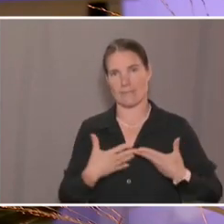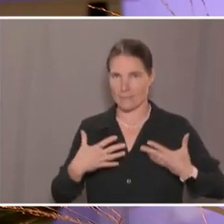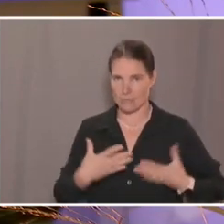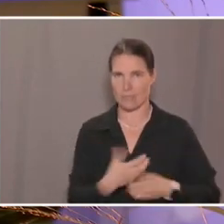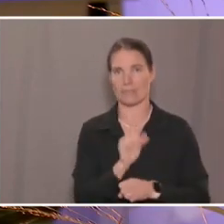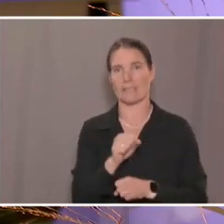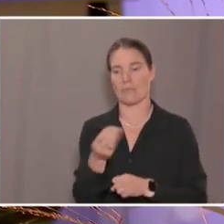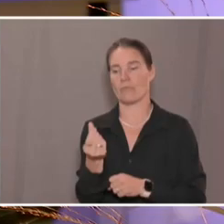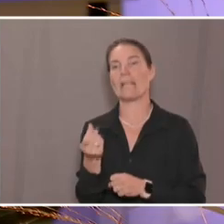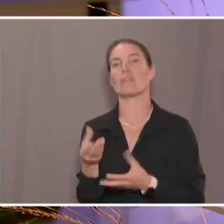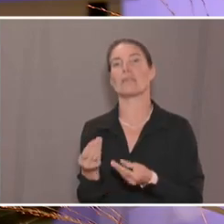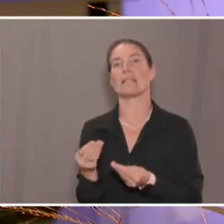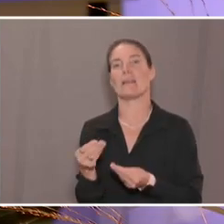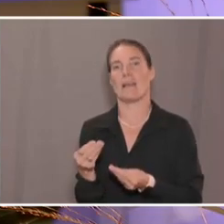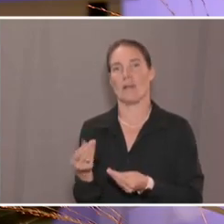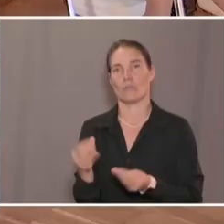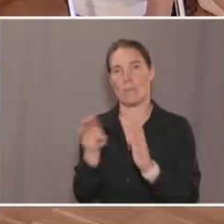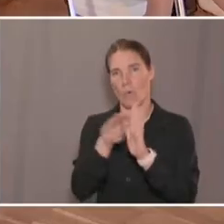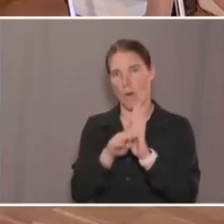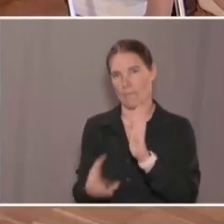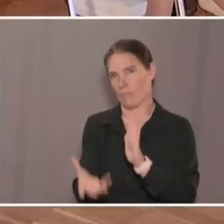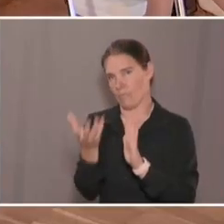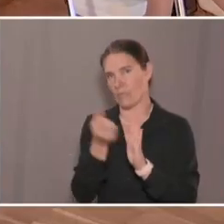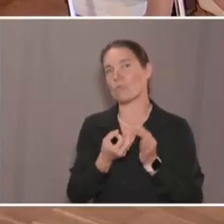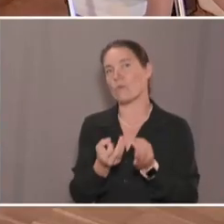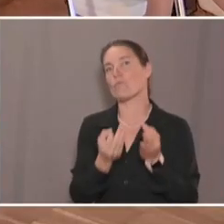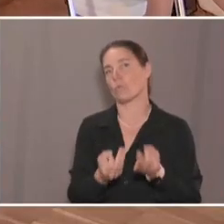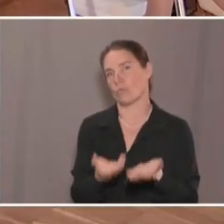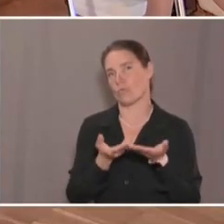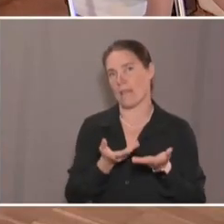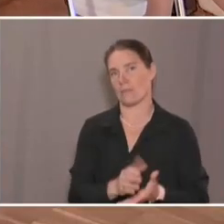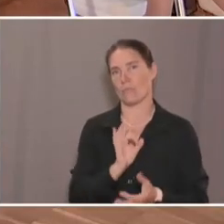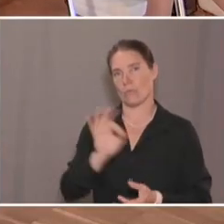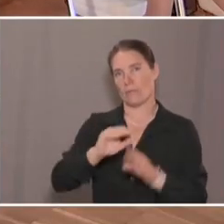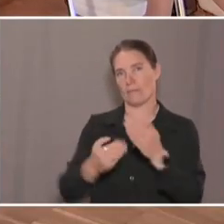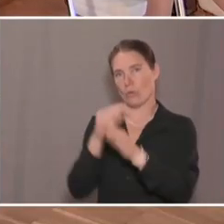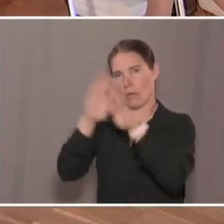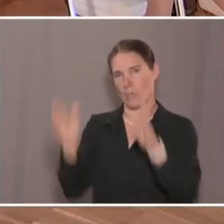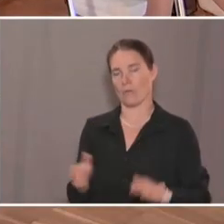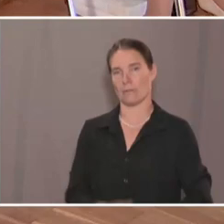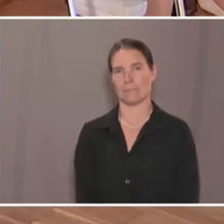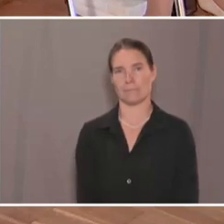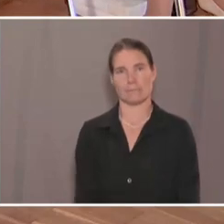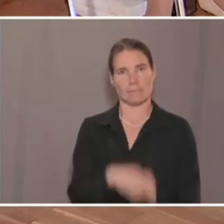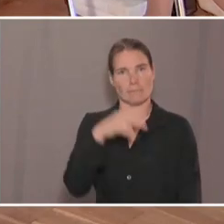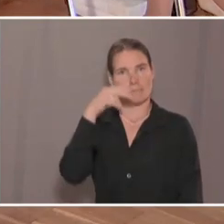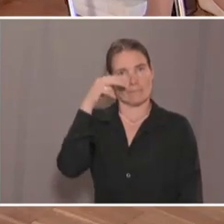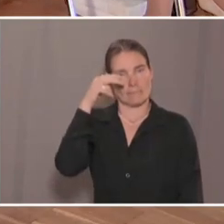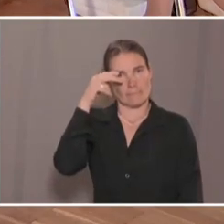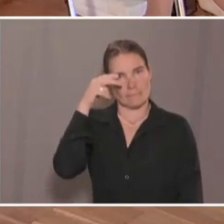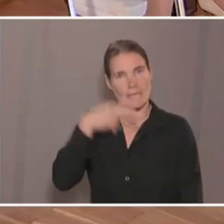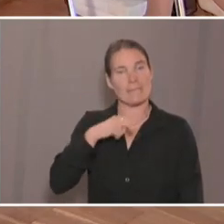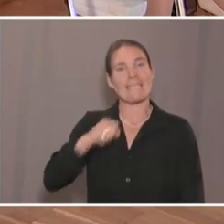ist, die Finanzmittel aus dem Impulsprogramm hierfür zur Verfügung zu stellen. Ja, meine Damen und Herren, ich bin stolz auf